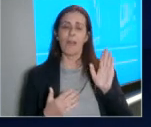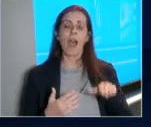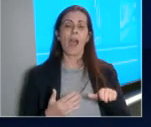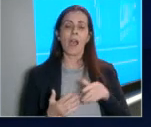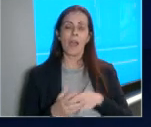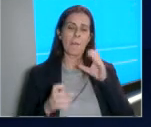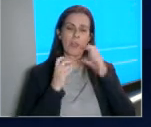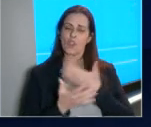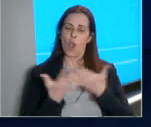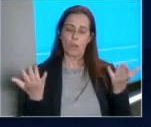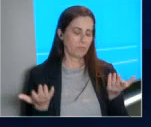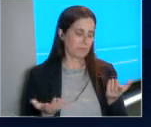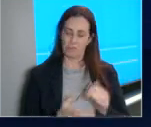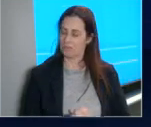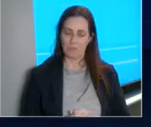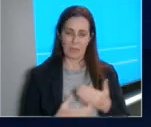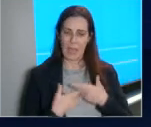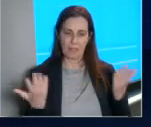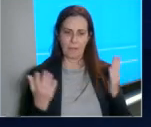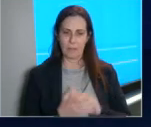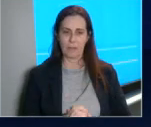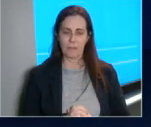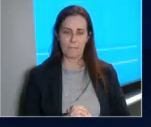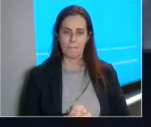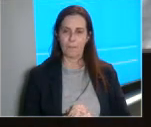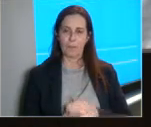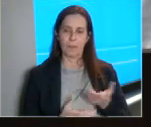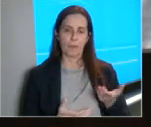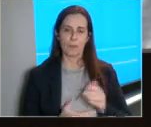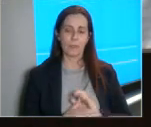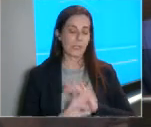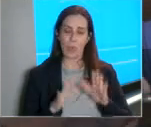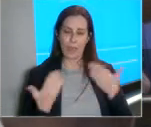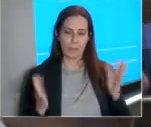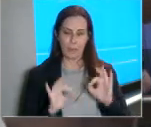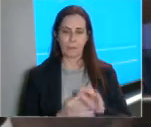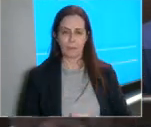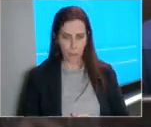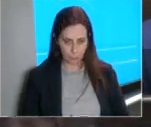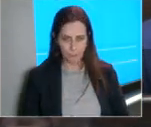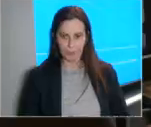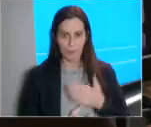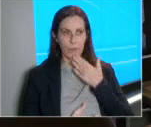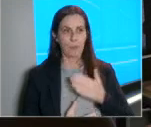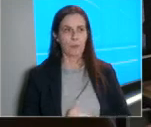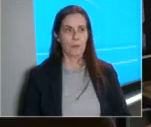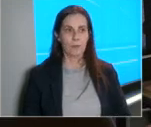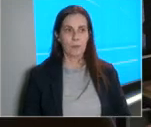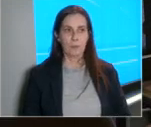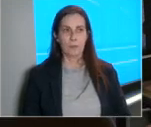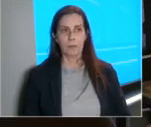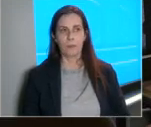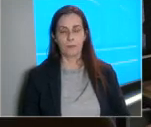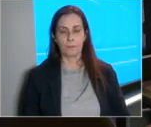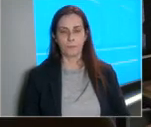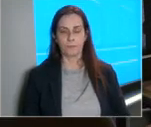מאשר בתקשורת ובין, אני, במחשבותיים של כמה פרשנים. תודה רבה לך, חבר הכנסת סמי אבו שחאדה. תודה